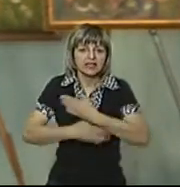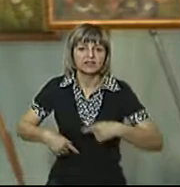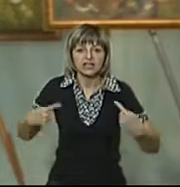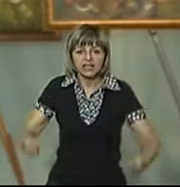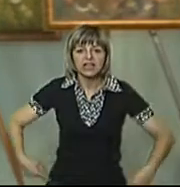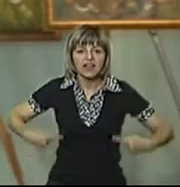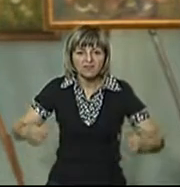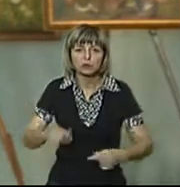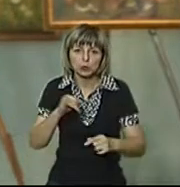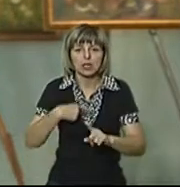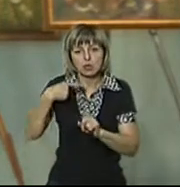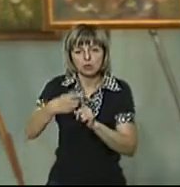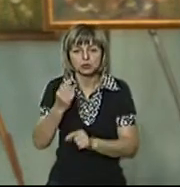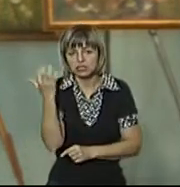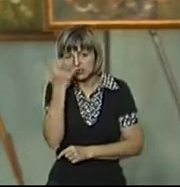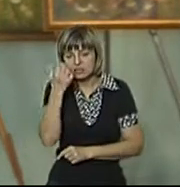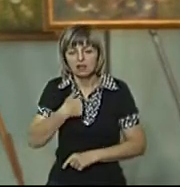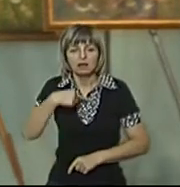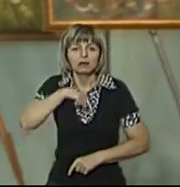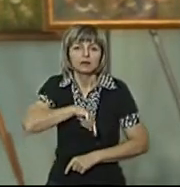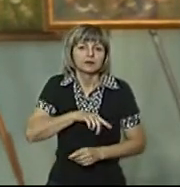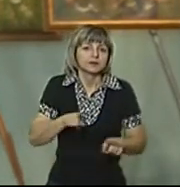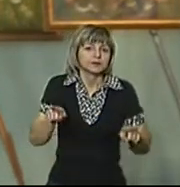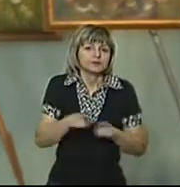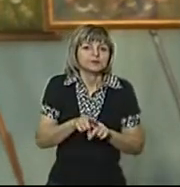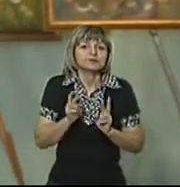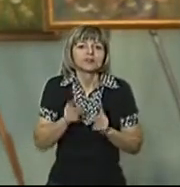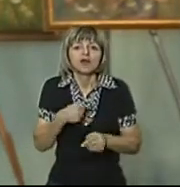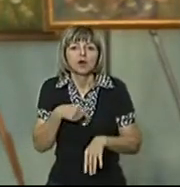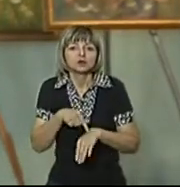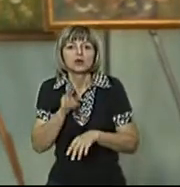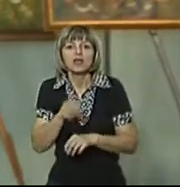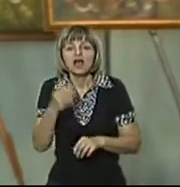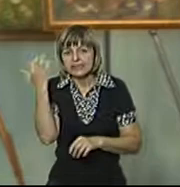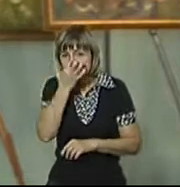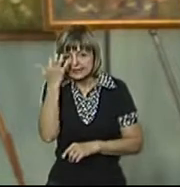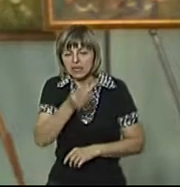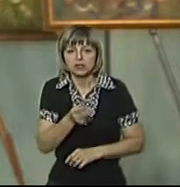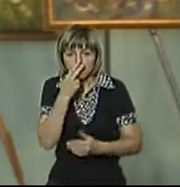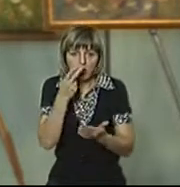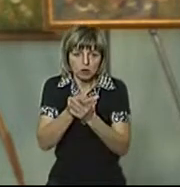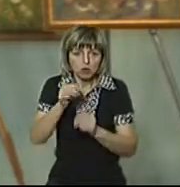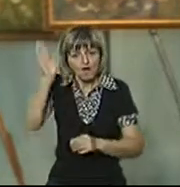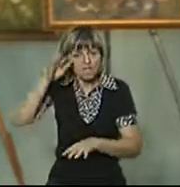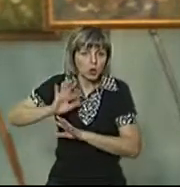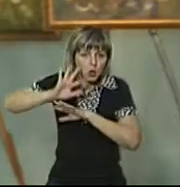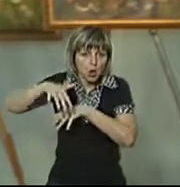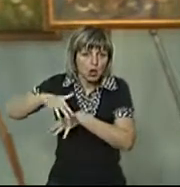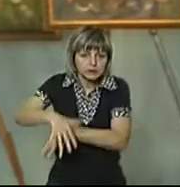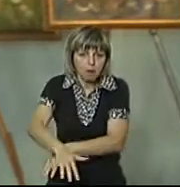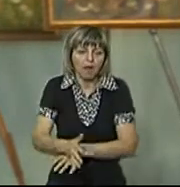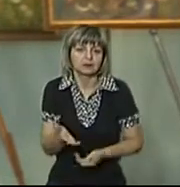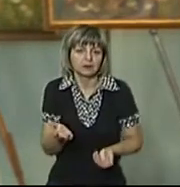душі зворушилось до того, що як можна незрячому показати водоспад, долаючи тисячі кілометрів, щоб